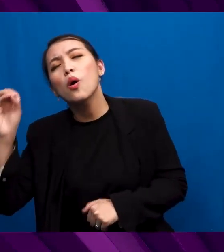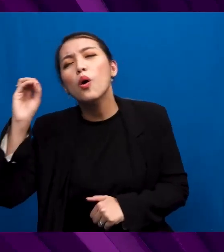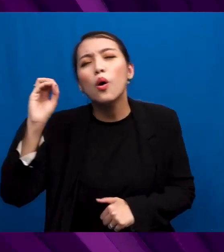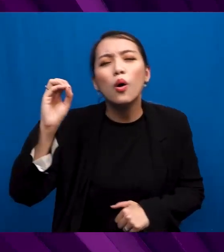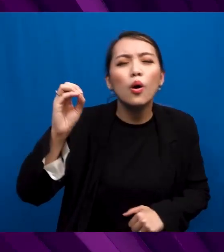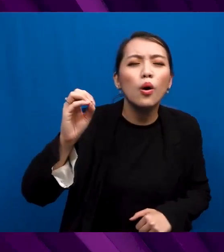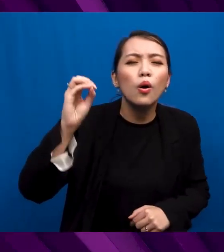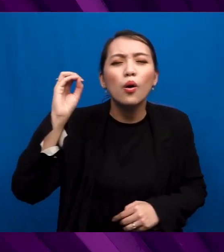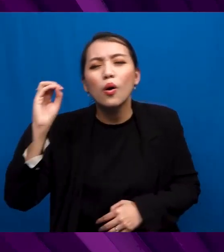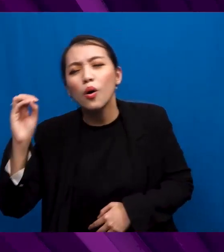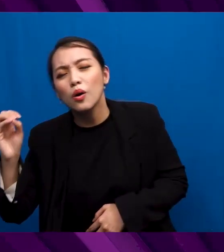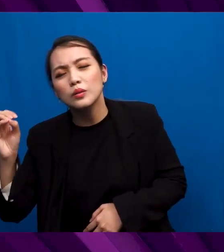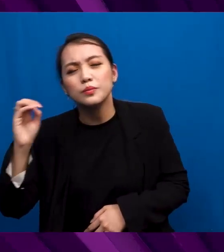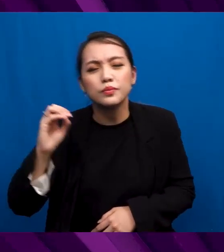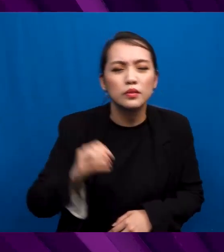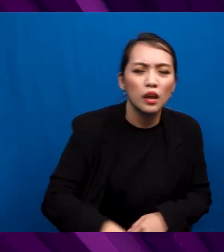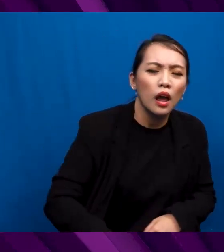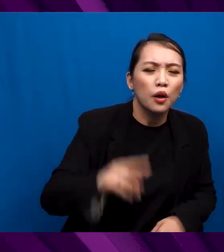Ramaya Sandana,